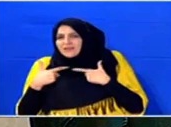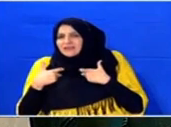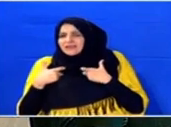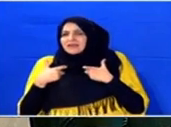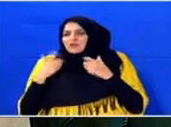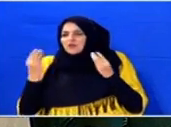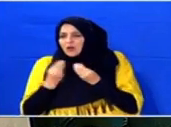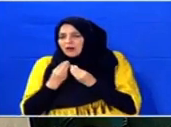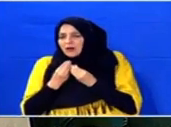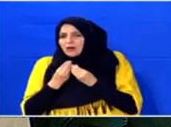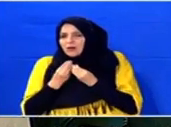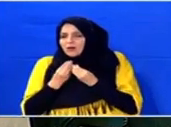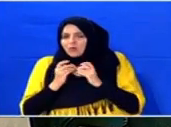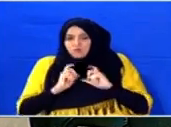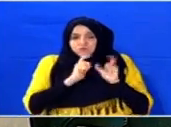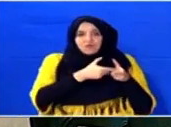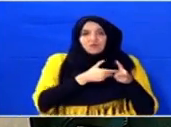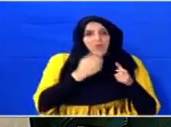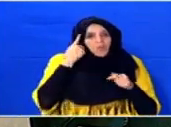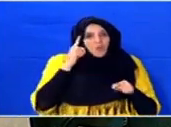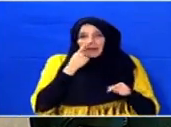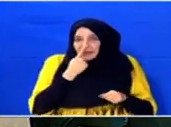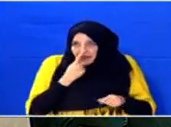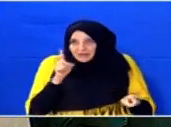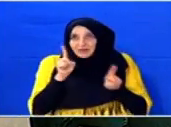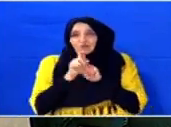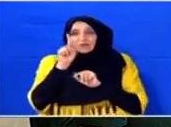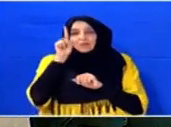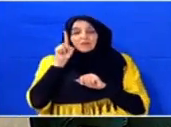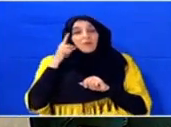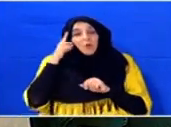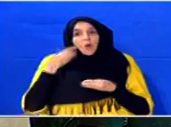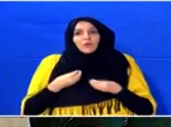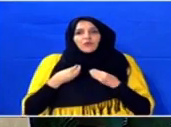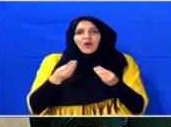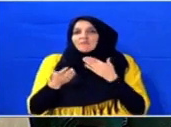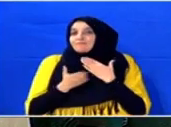اخر نقل نوعيه تذكر الضمائر